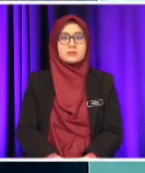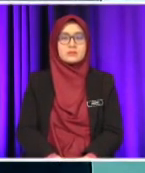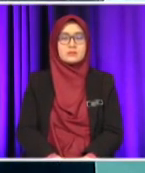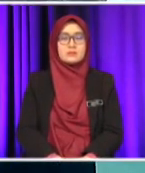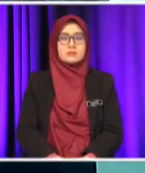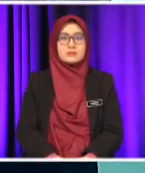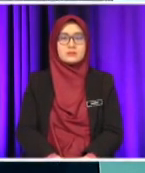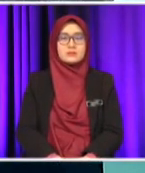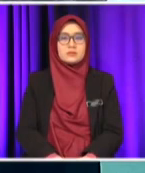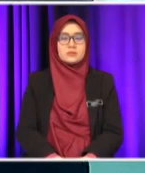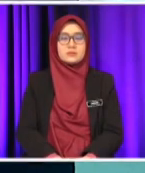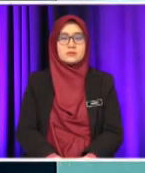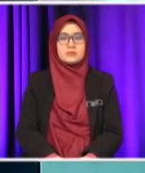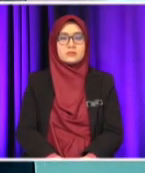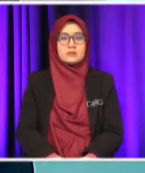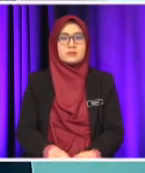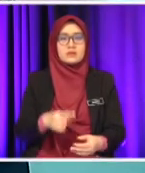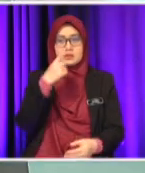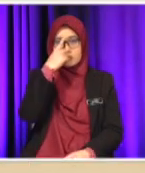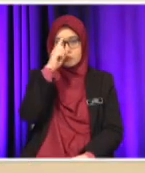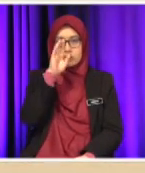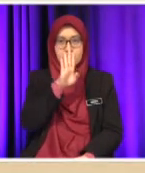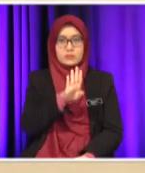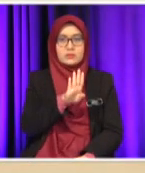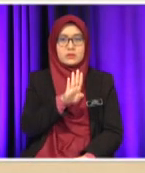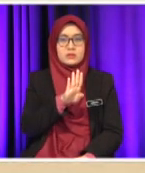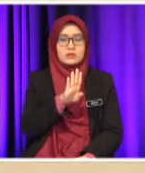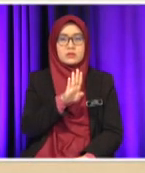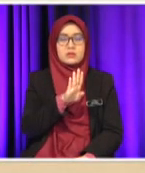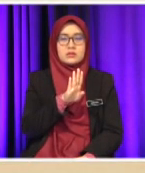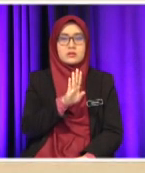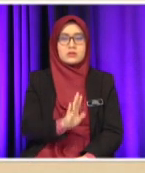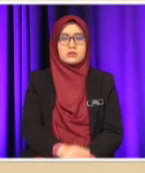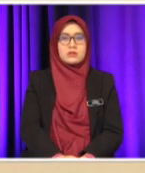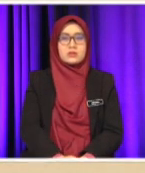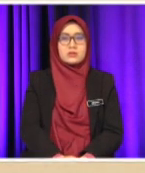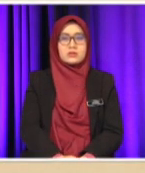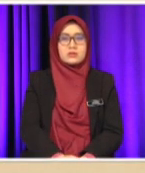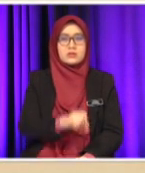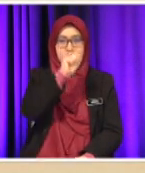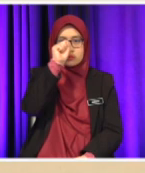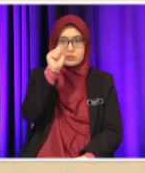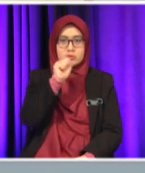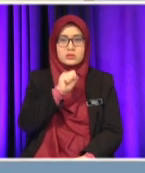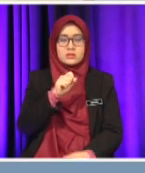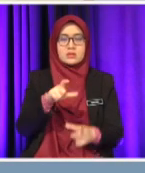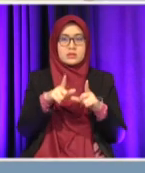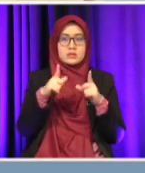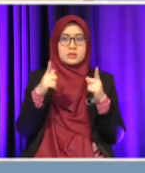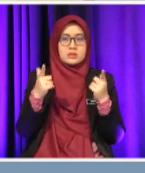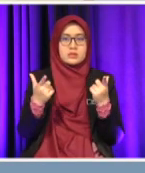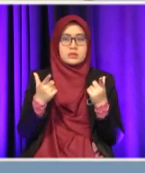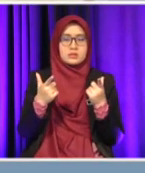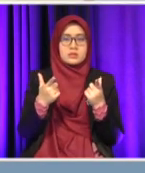Kemudian untuk B siapa ini Oke seterusnya untuk Bi oke